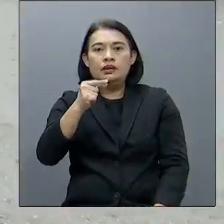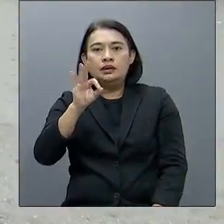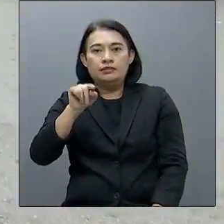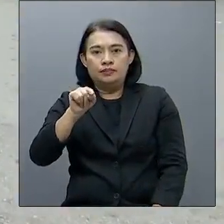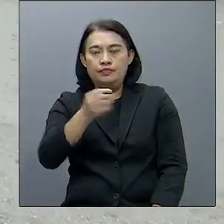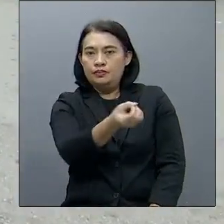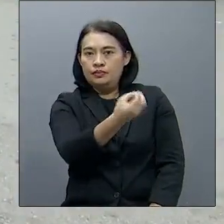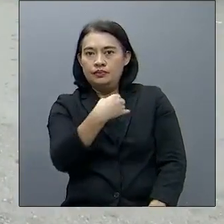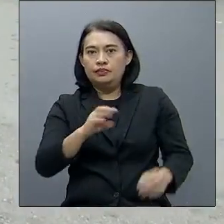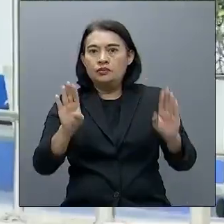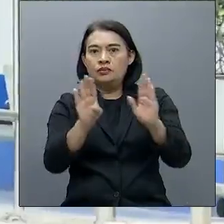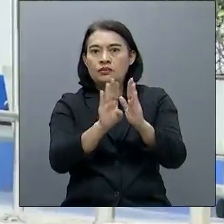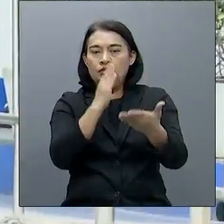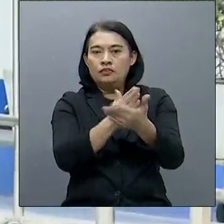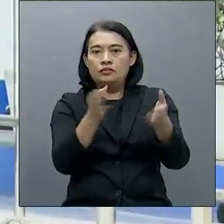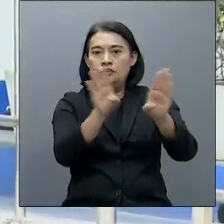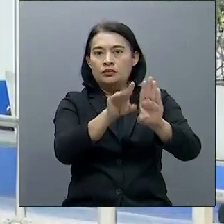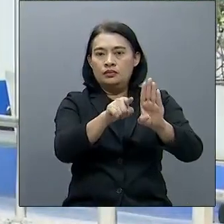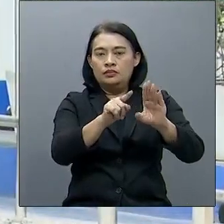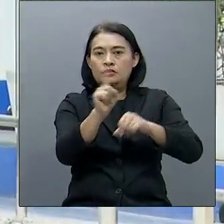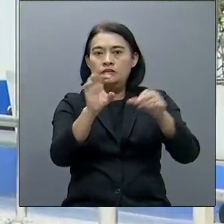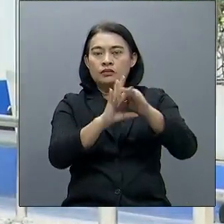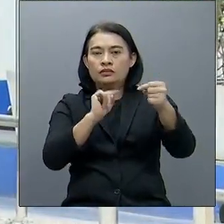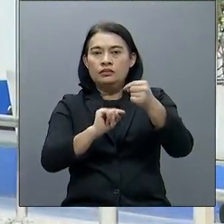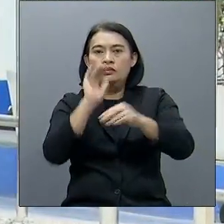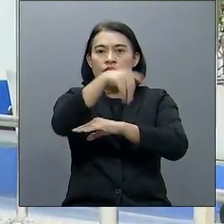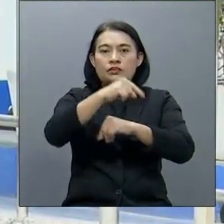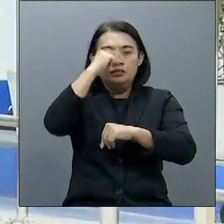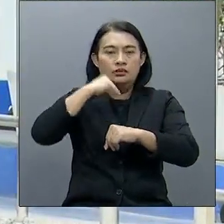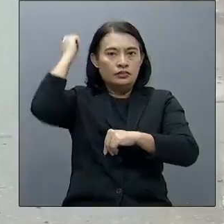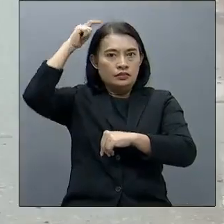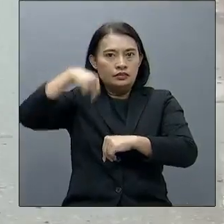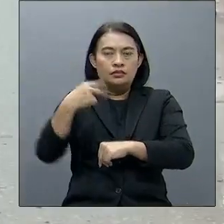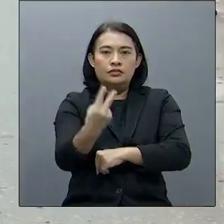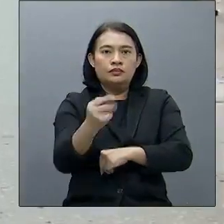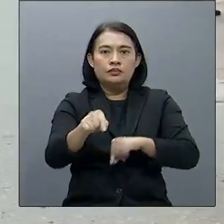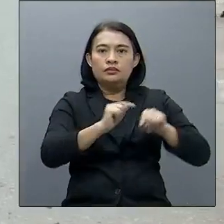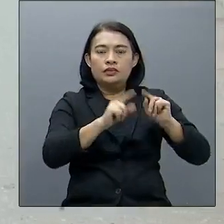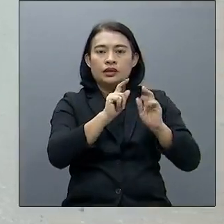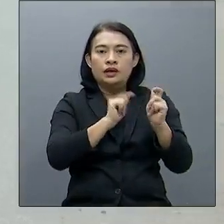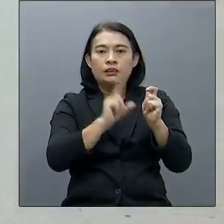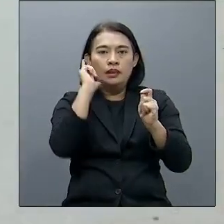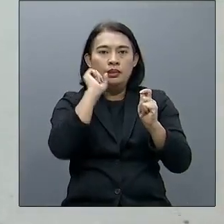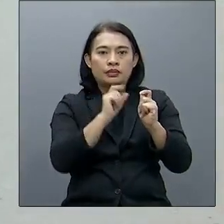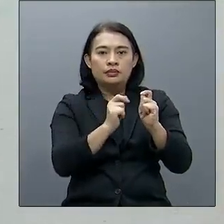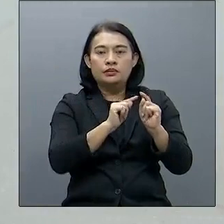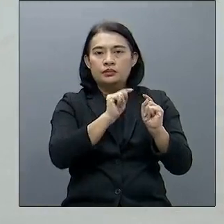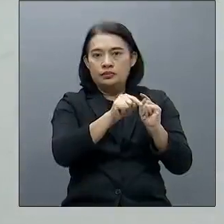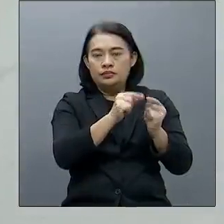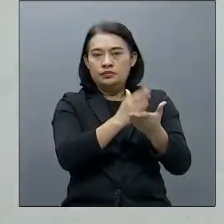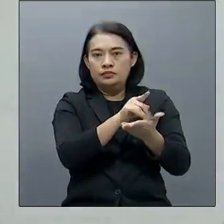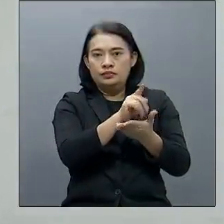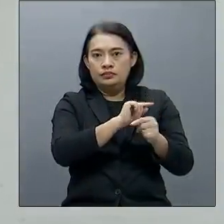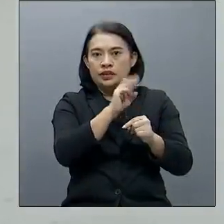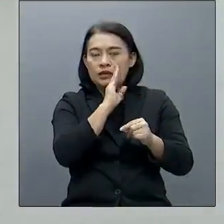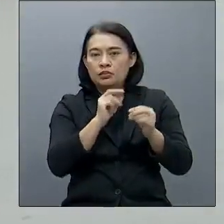ปิดชายแดนฝั่งตรงข้ามสะพานมิตรภาพไทยเมียนมาร์ทั้ง 2แห่งในเขตอำเภอแม่สอดจังหวัดตากหากยุติการส่ง